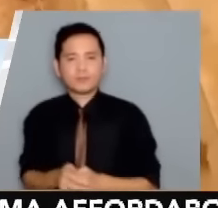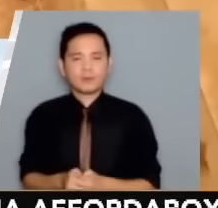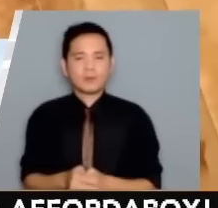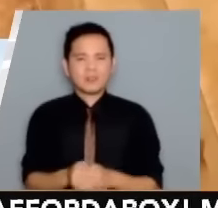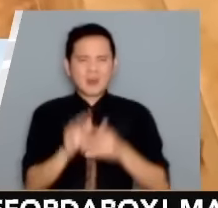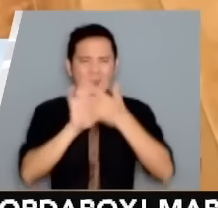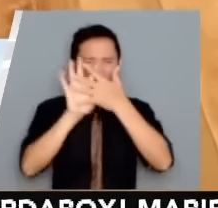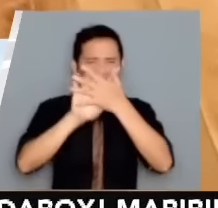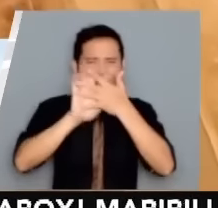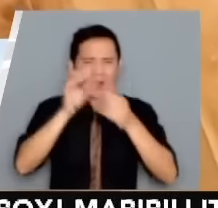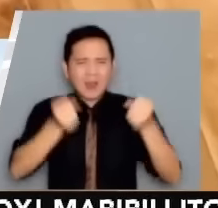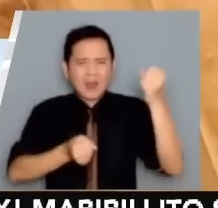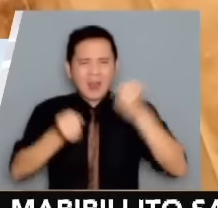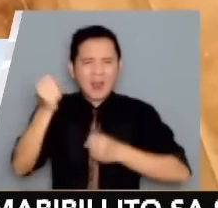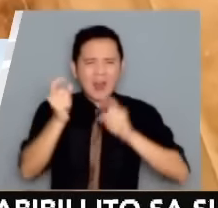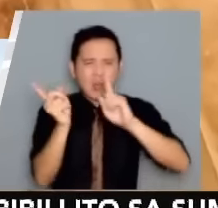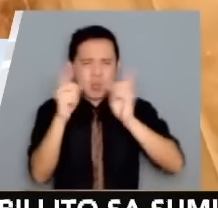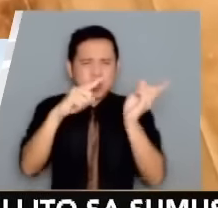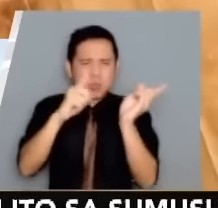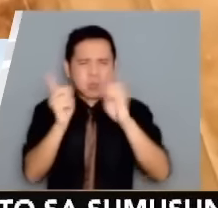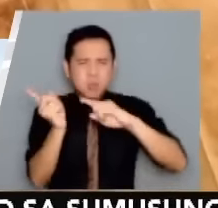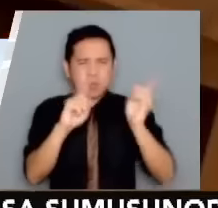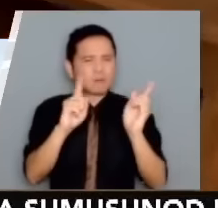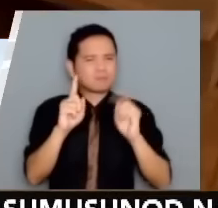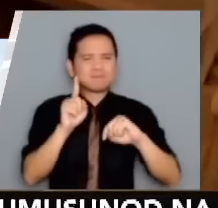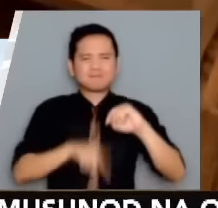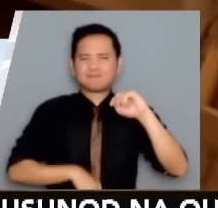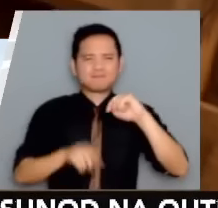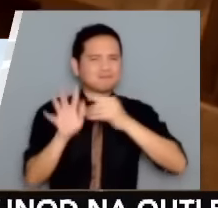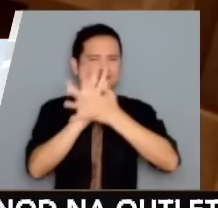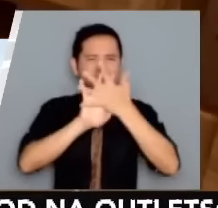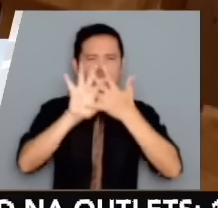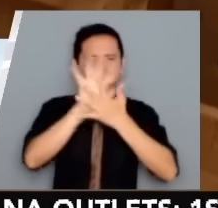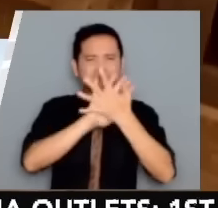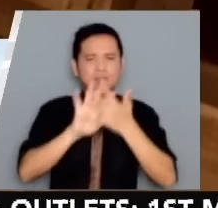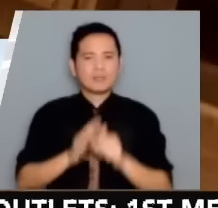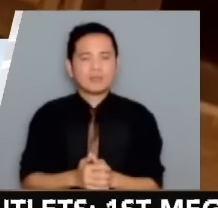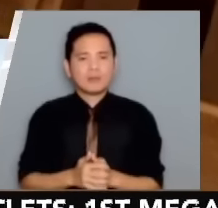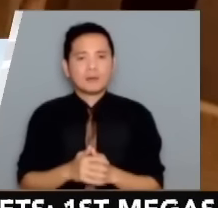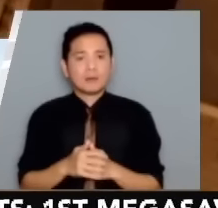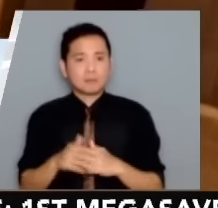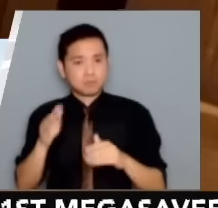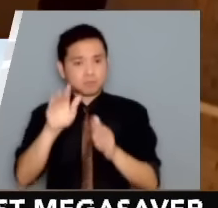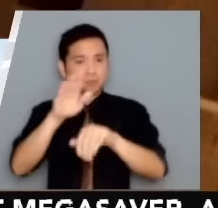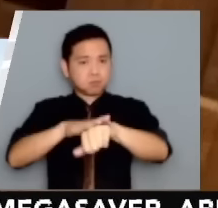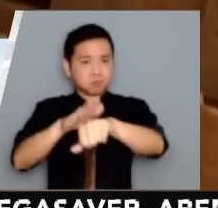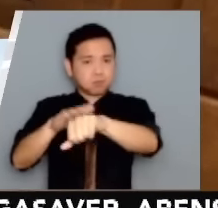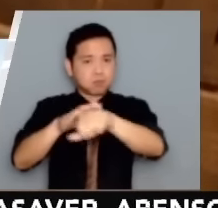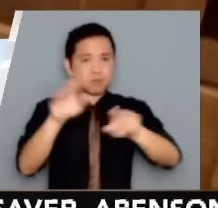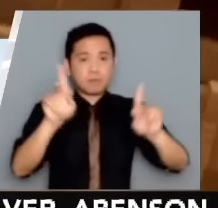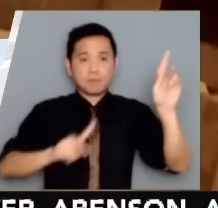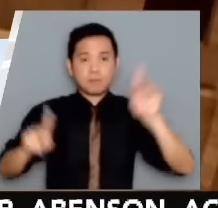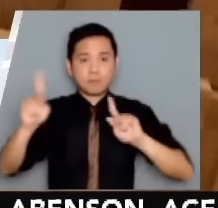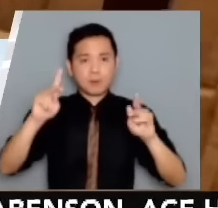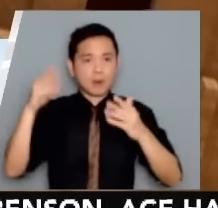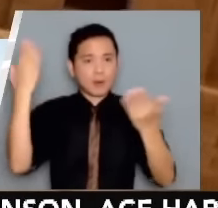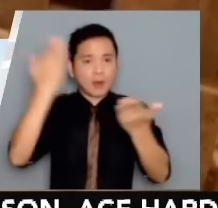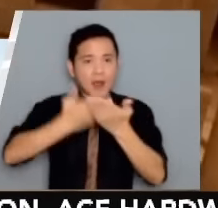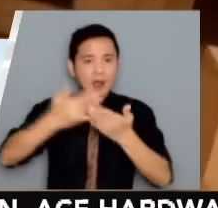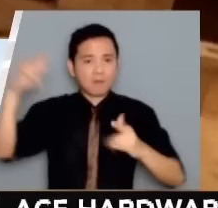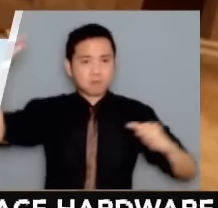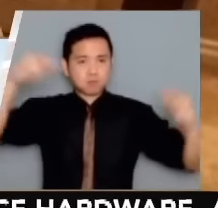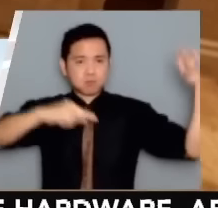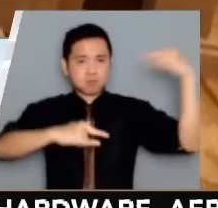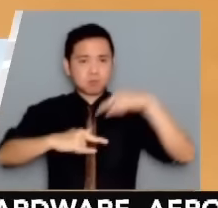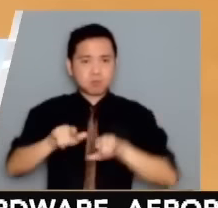naantala rin ang lahat ng byahe ng mga Eroplanong papasok at palabas sa International Airport Sa Libya apektado rin